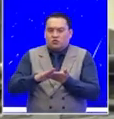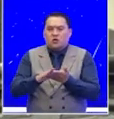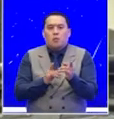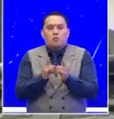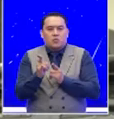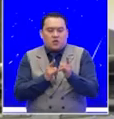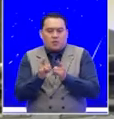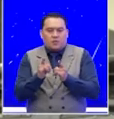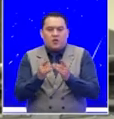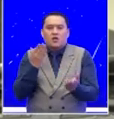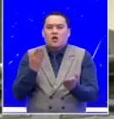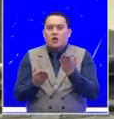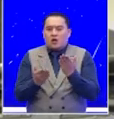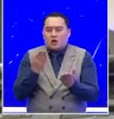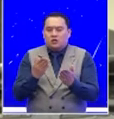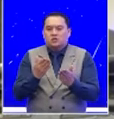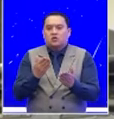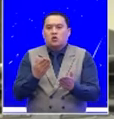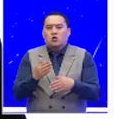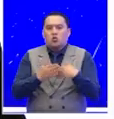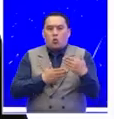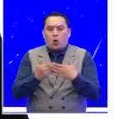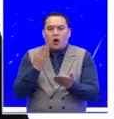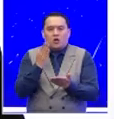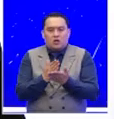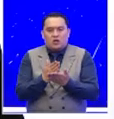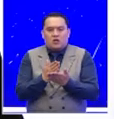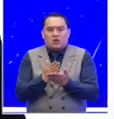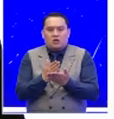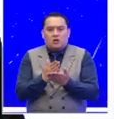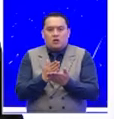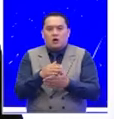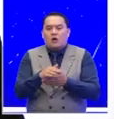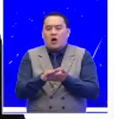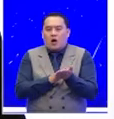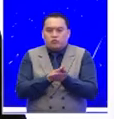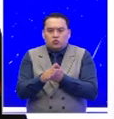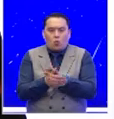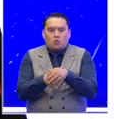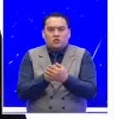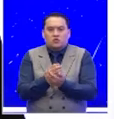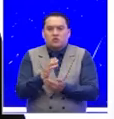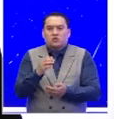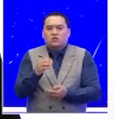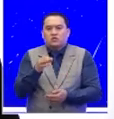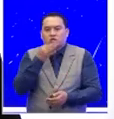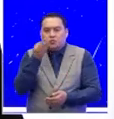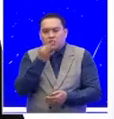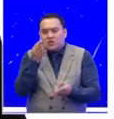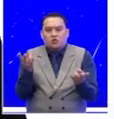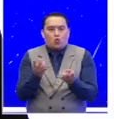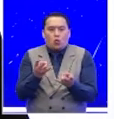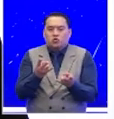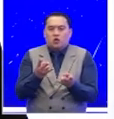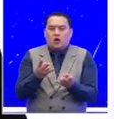мылом. Если на поверхности рук присутствует вирус, то обработка рук спиртосодержащим средством или